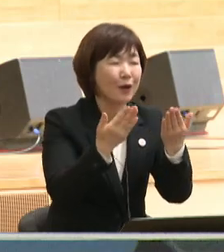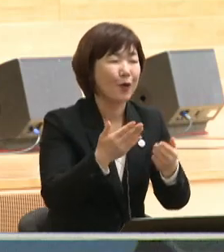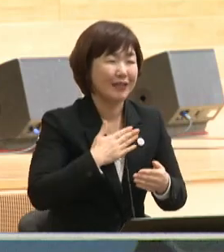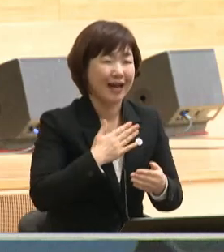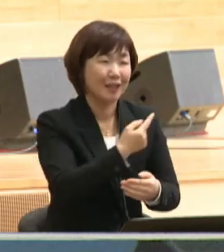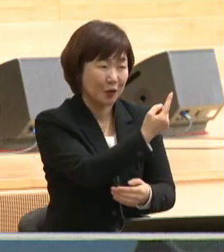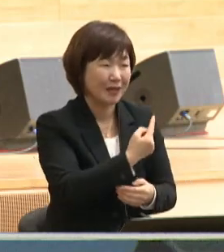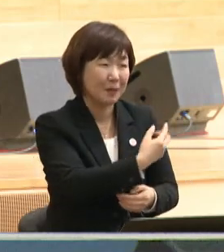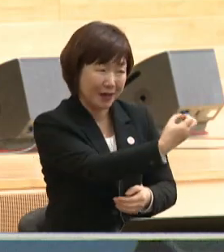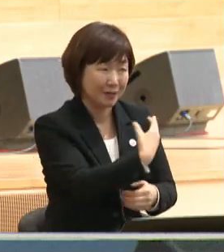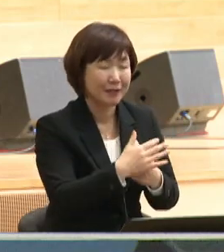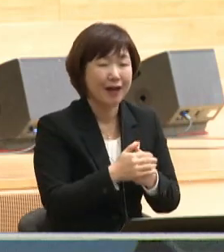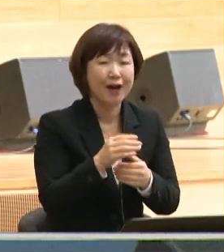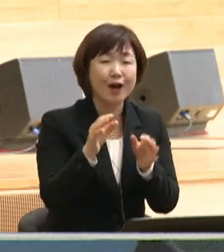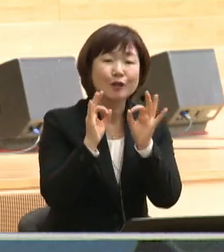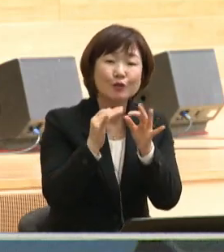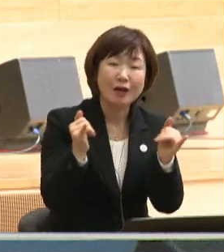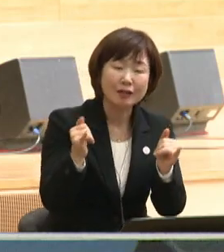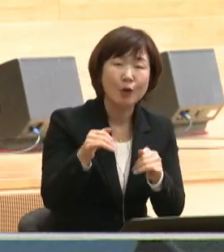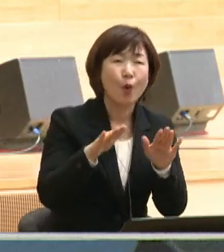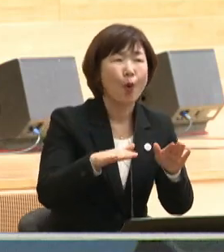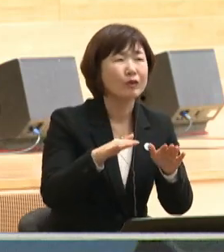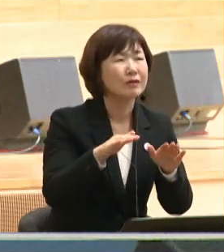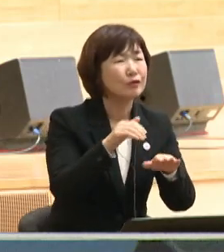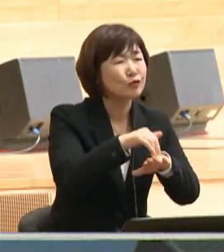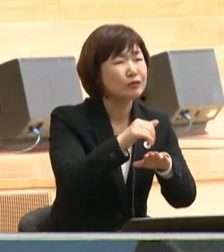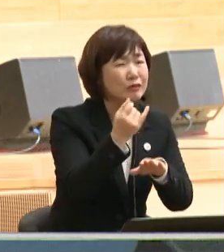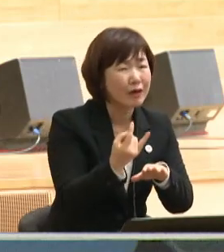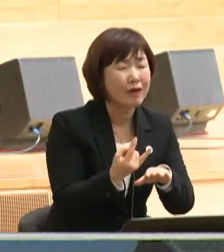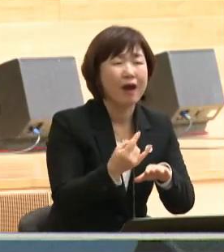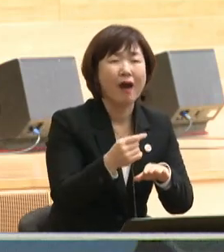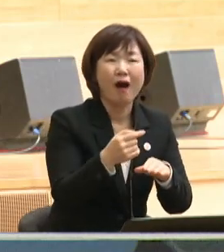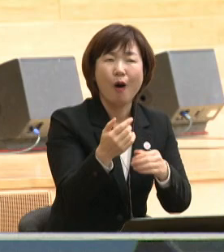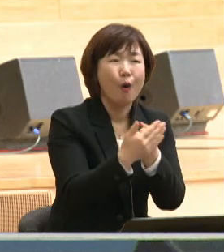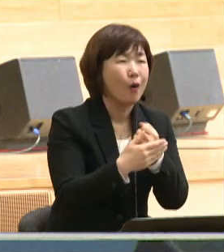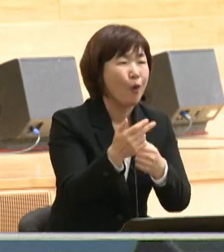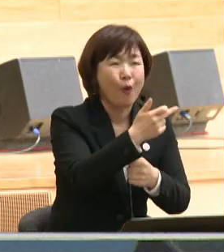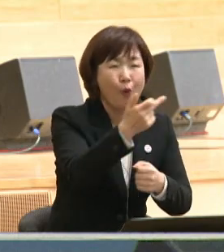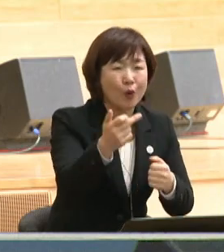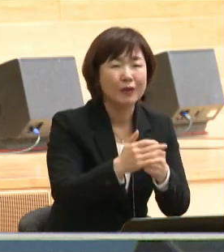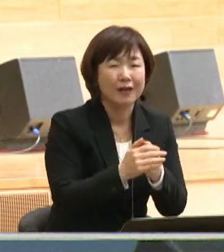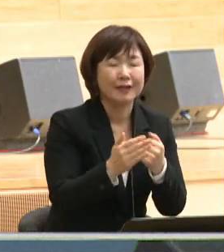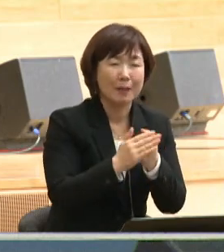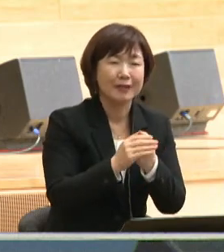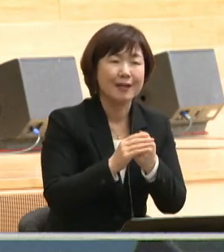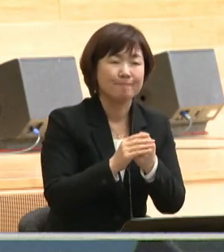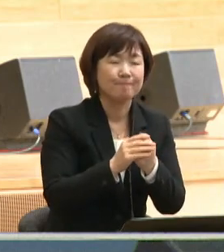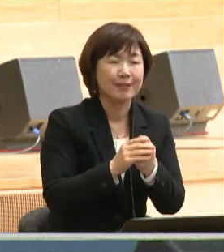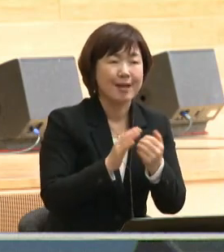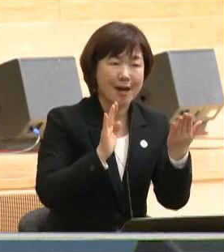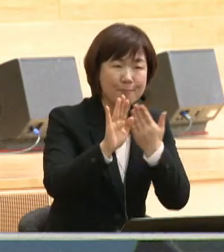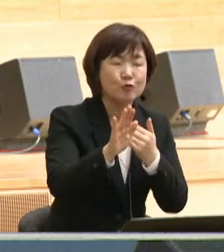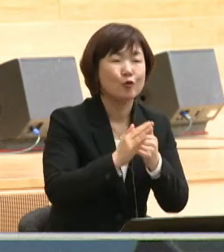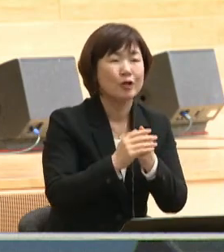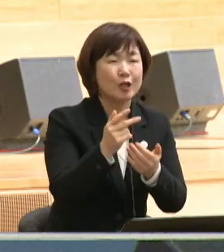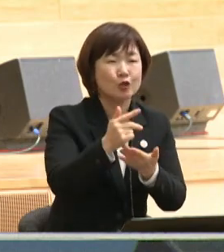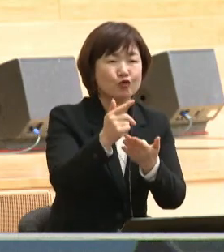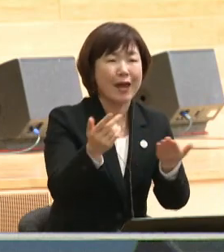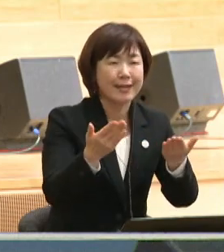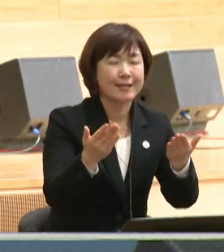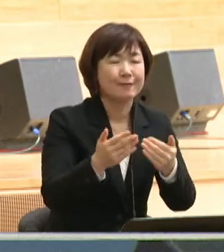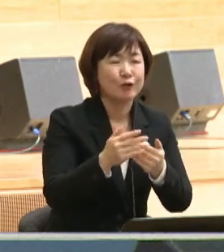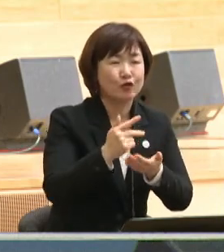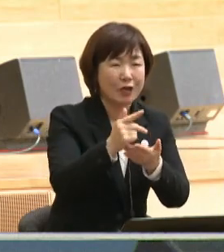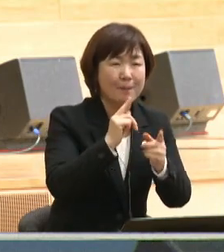이야기를 하는 겁니다 전사님 이번 수련회 진짜 은혜 많이 받았습니다 그래서 이제 정말로 정말로 주께서